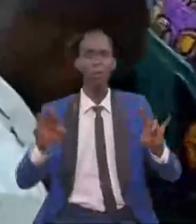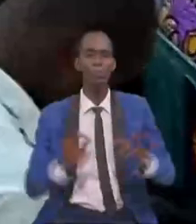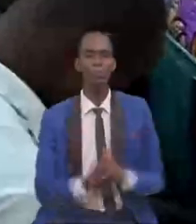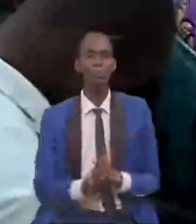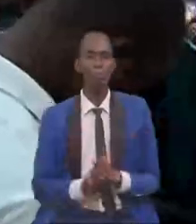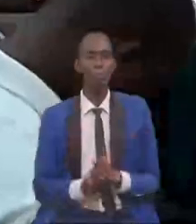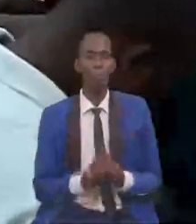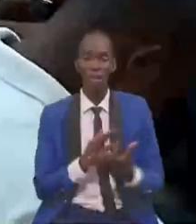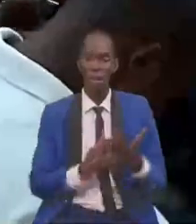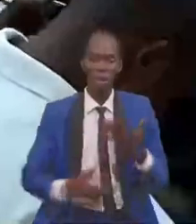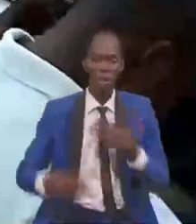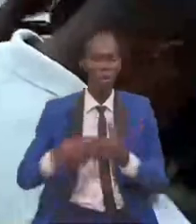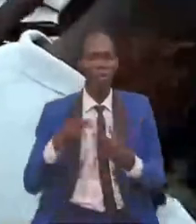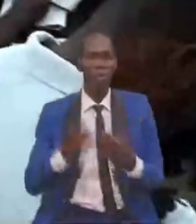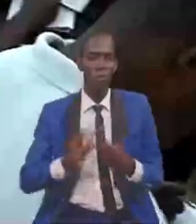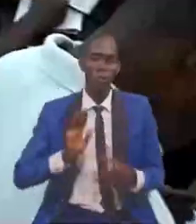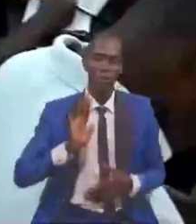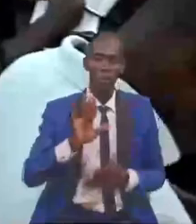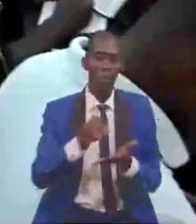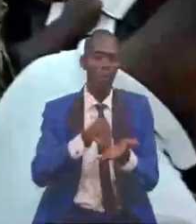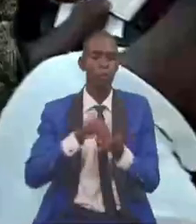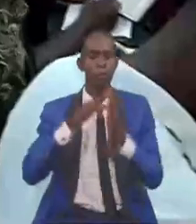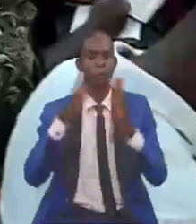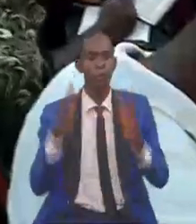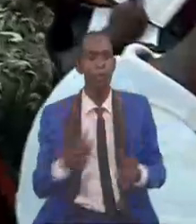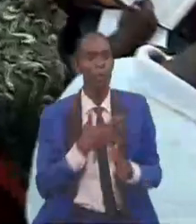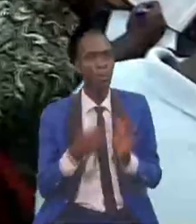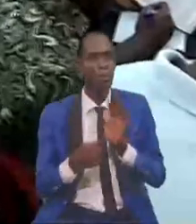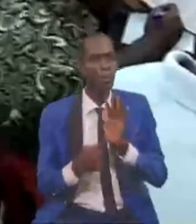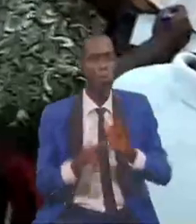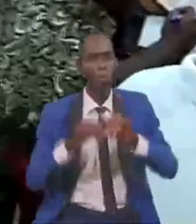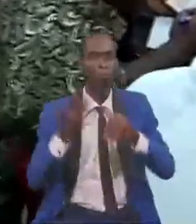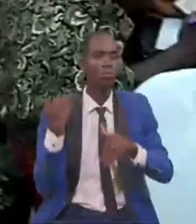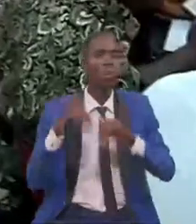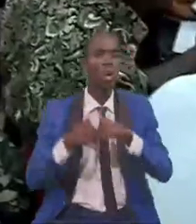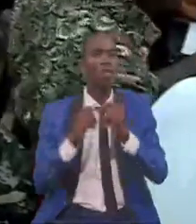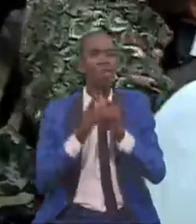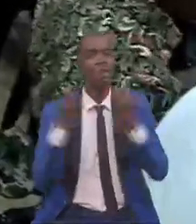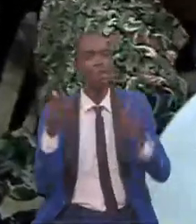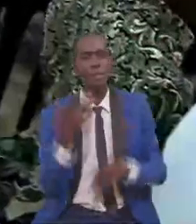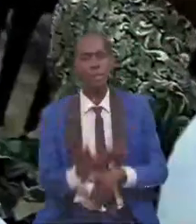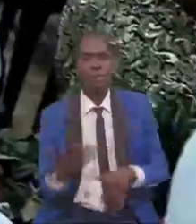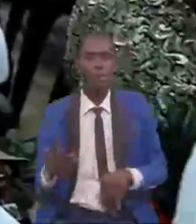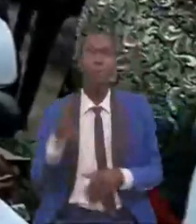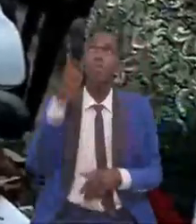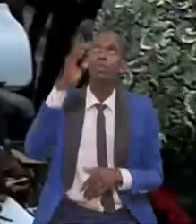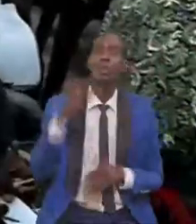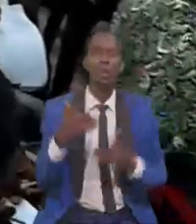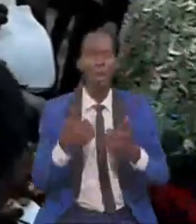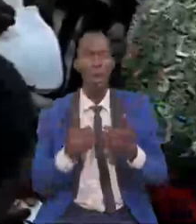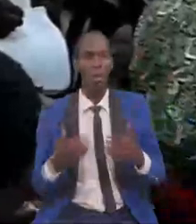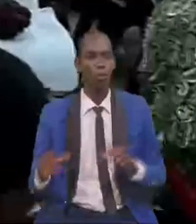Luc 8, verset 39. Retourne dans ta maison et raconte tout ce que Dieu